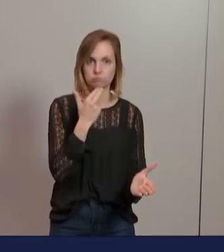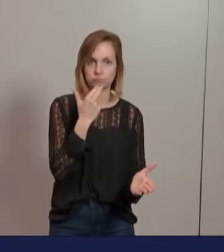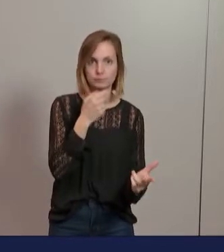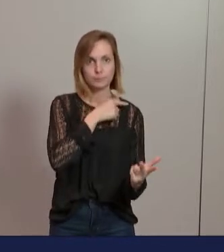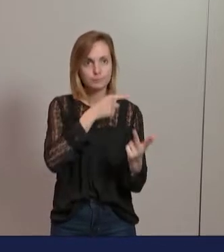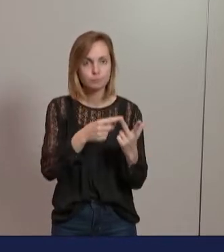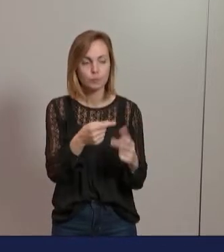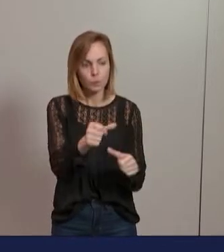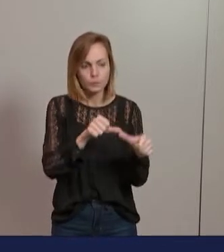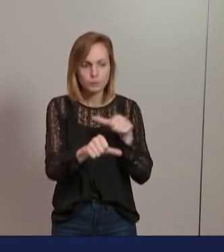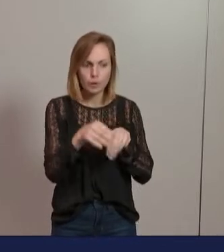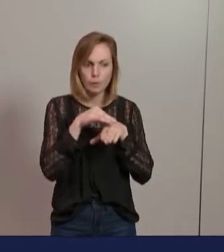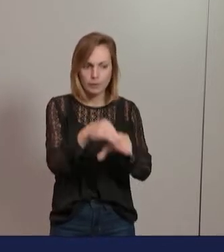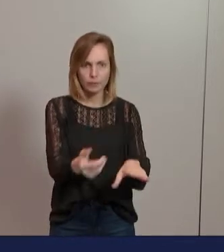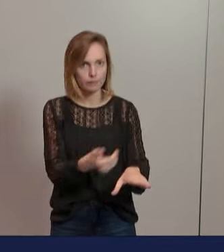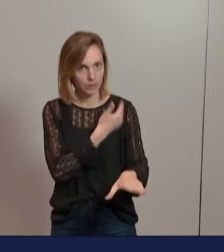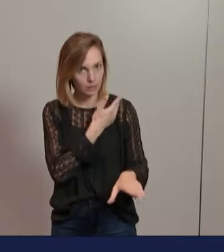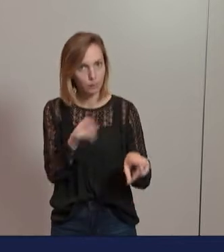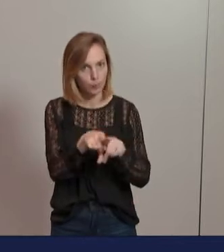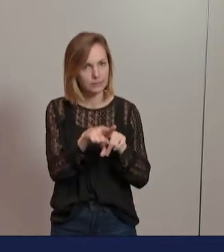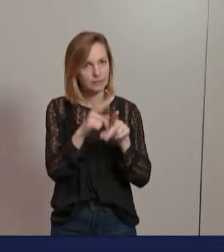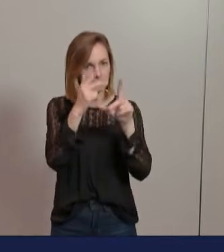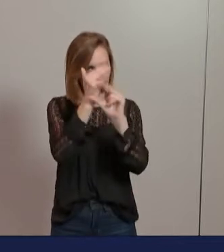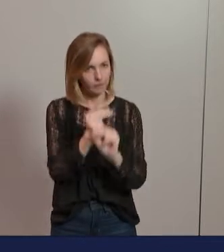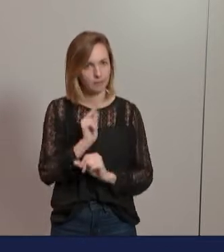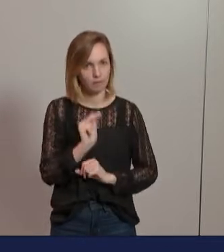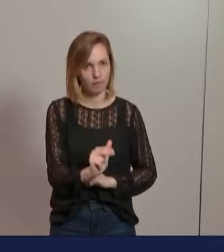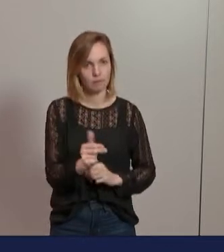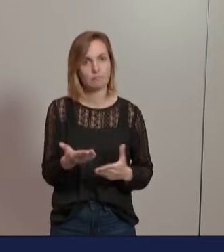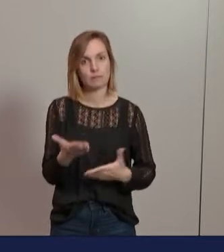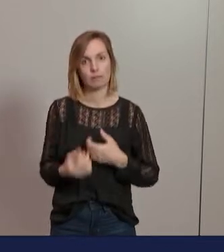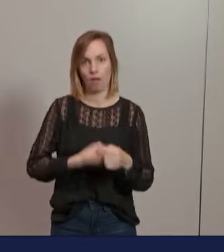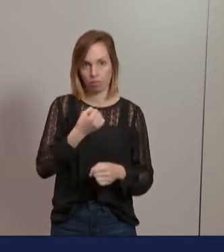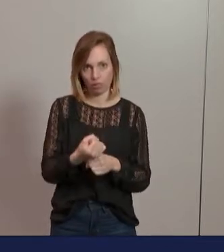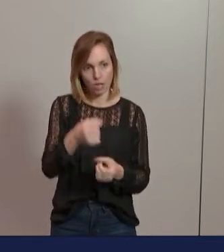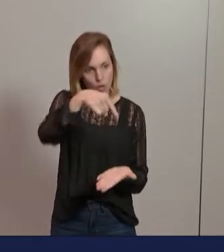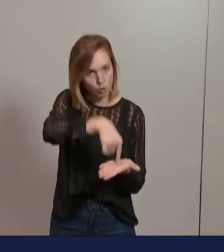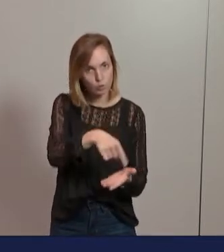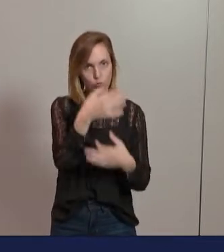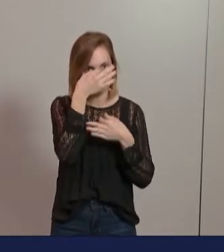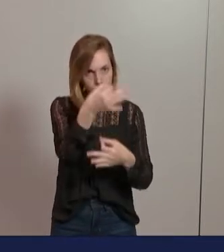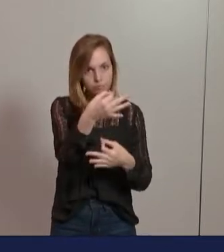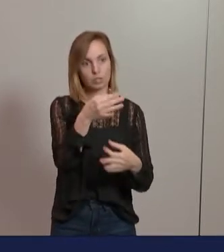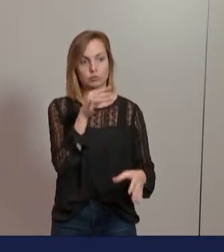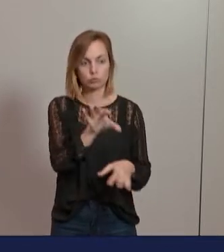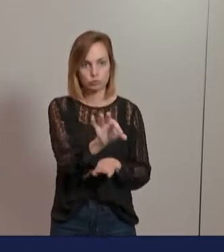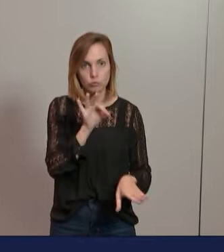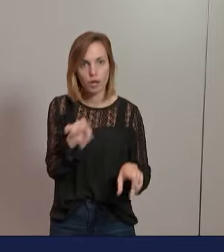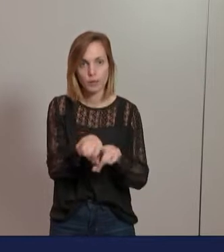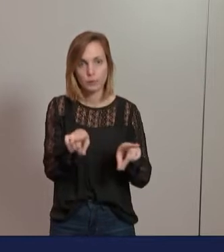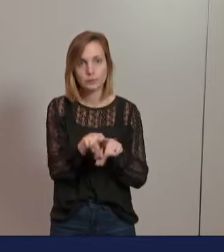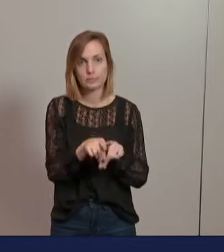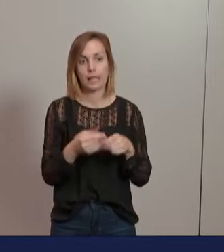définirons les conditions d'accompagnement des victimes. Nous choisirons cette année son lieu d'implantation et nous lancerons les études nécessaires à sa